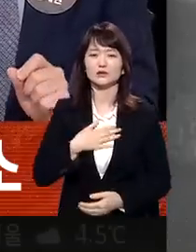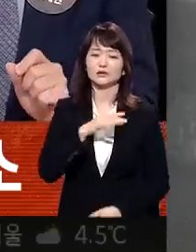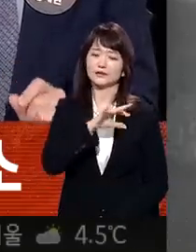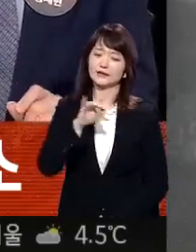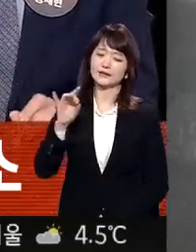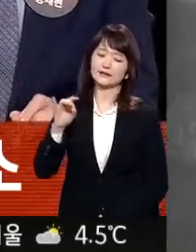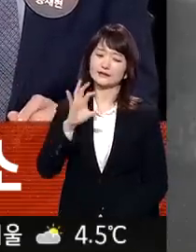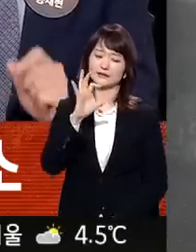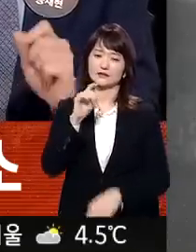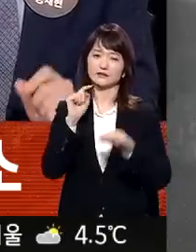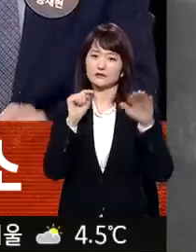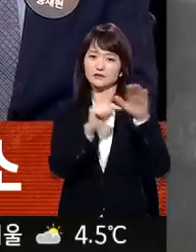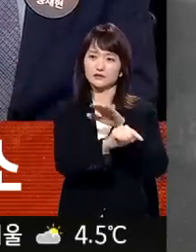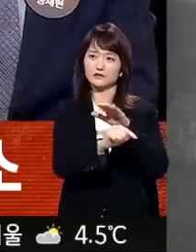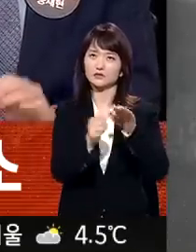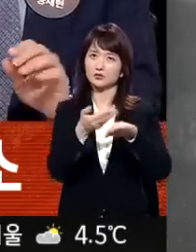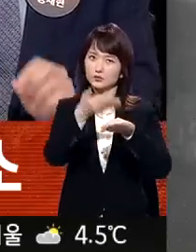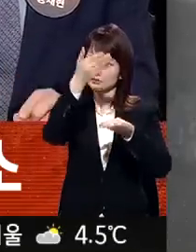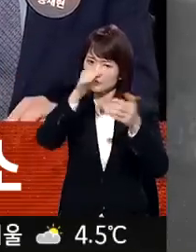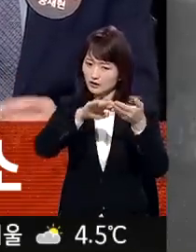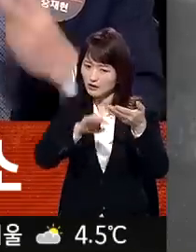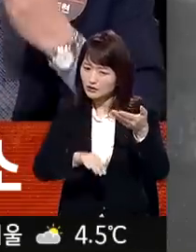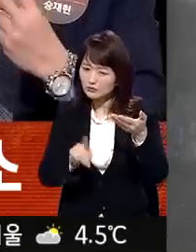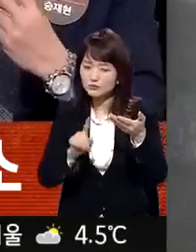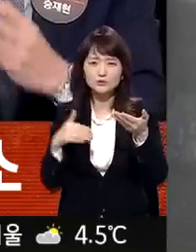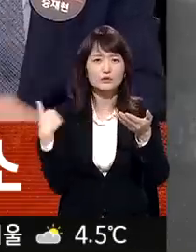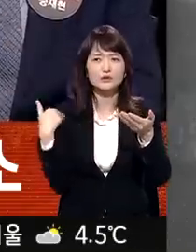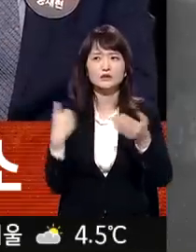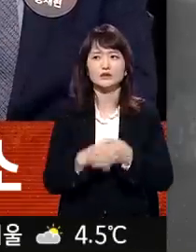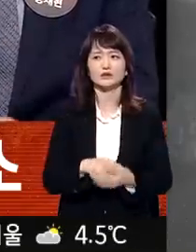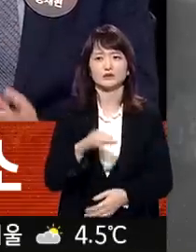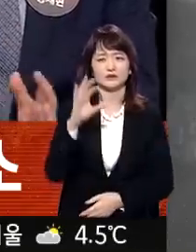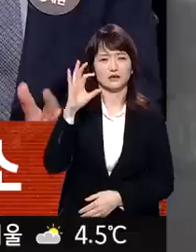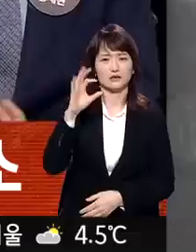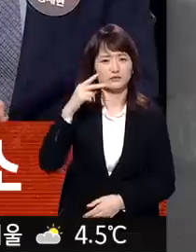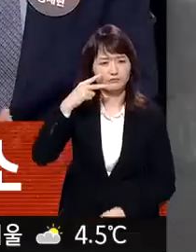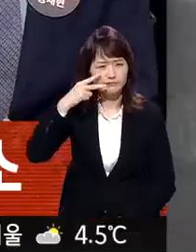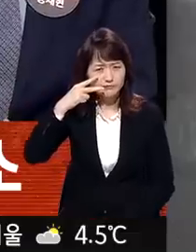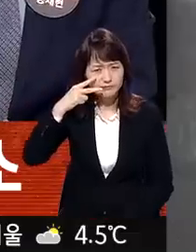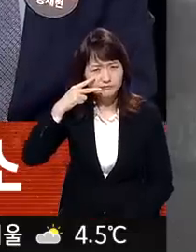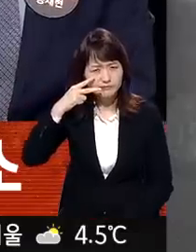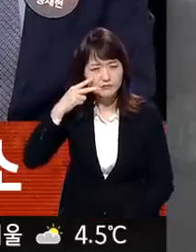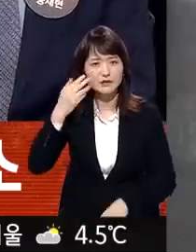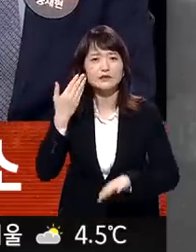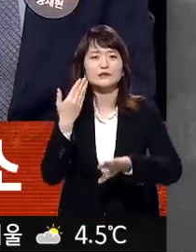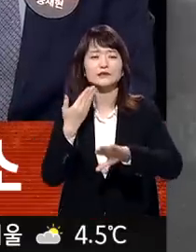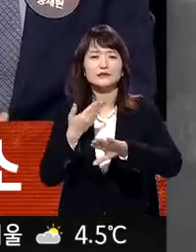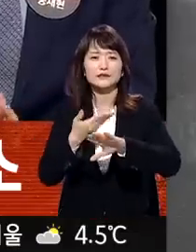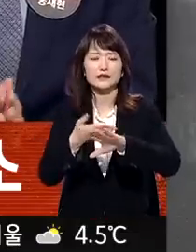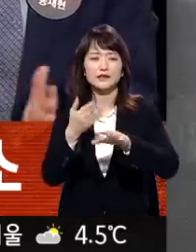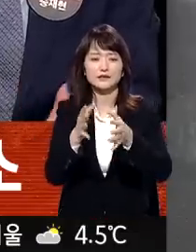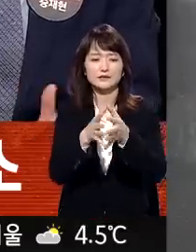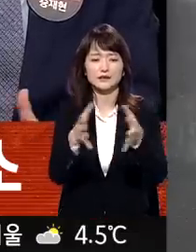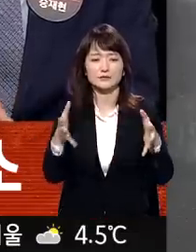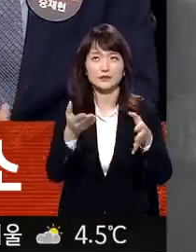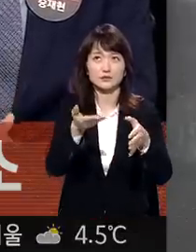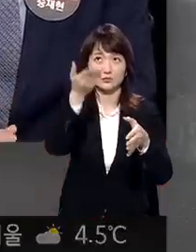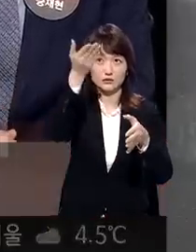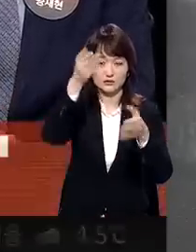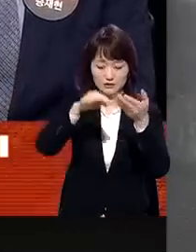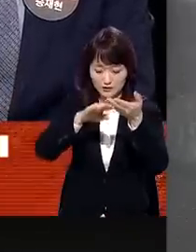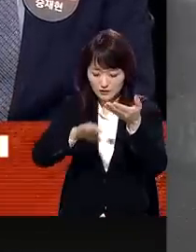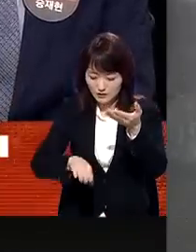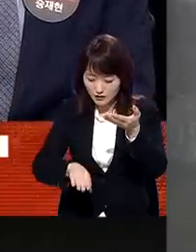밑에 계시는 분인지 위에 계시는 분인지 그 화장실 안에서 이렇게 끼견을 하시면 그 다른 층에 있는 사람들의 입장에서는 정말 기암할